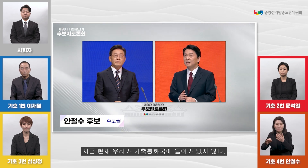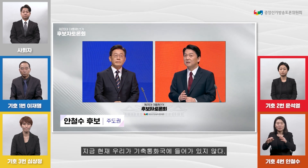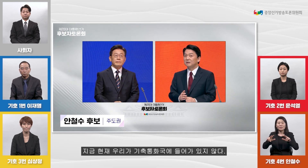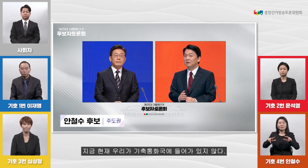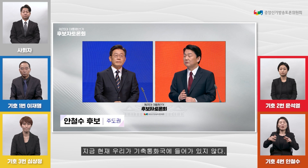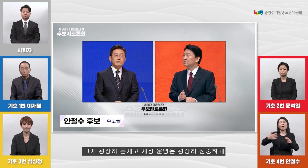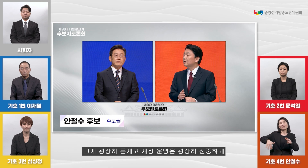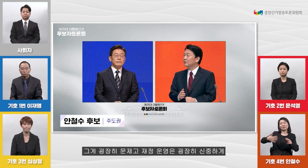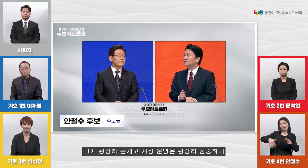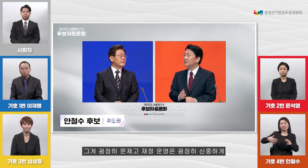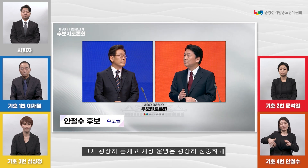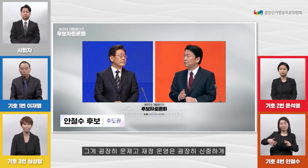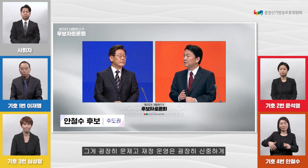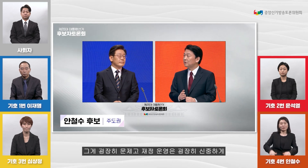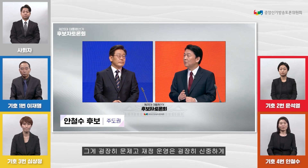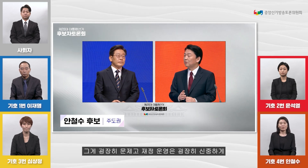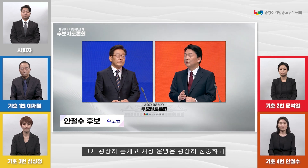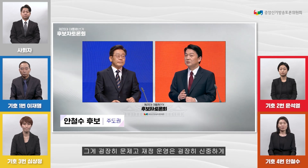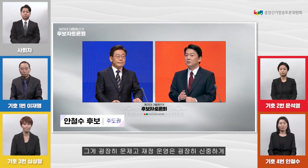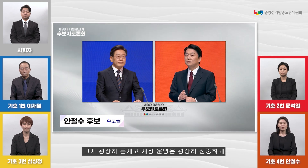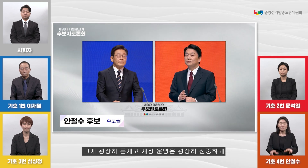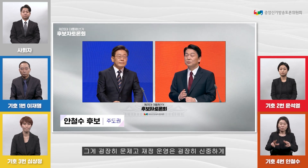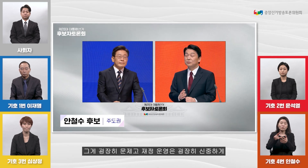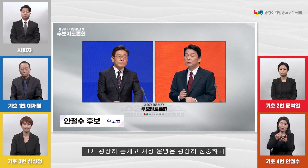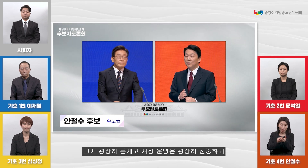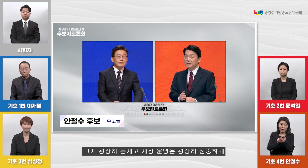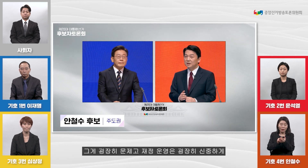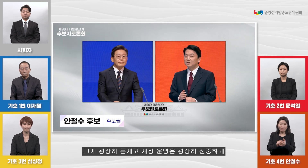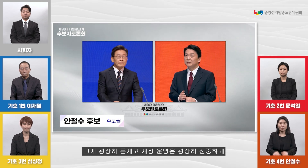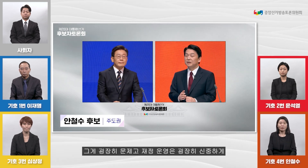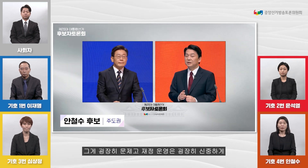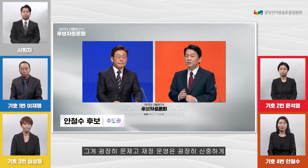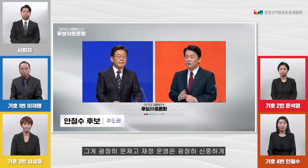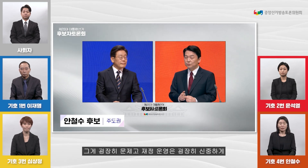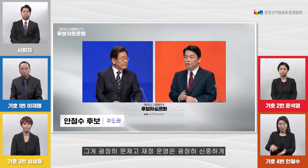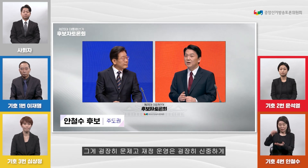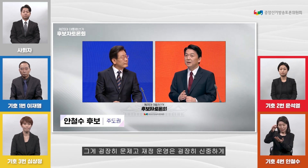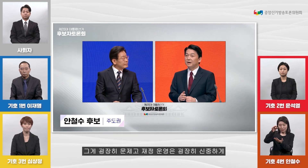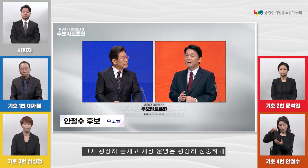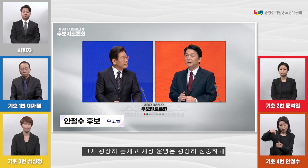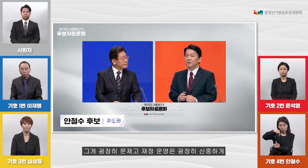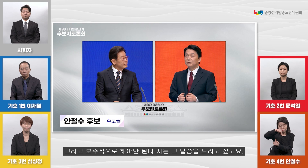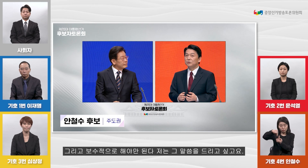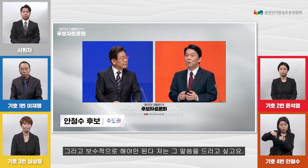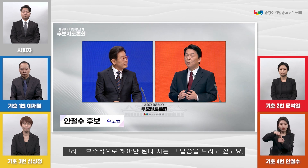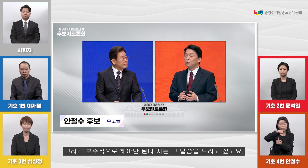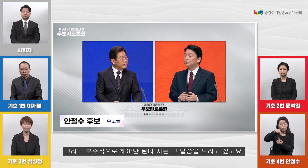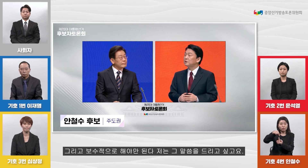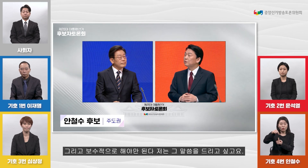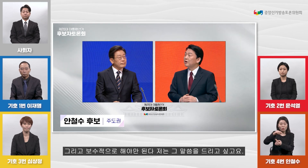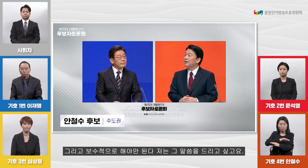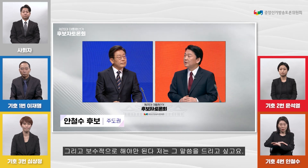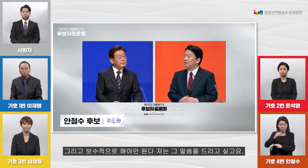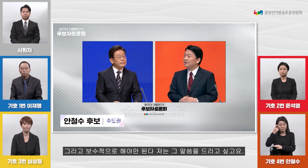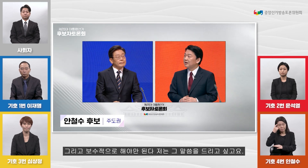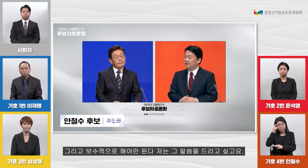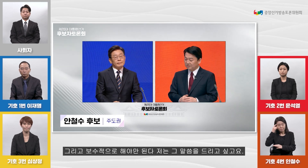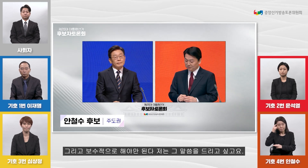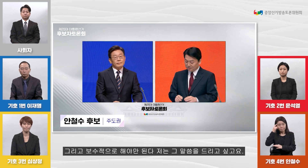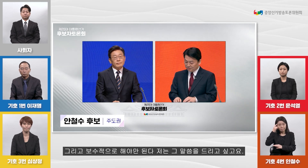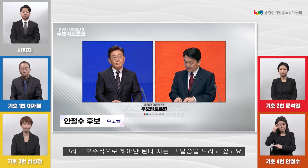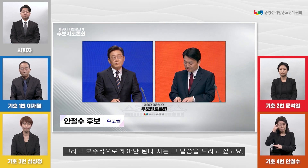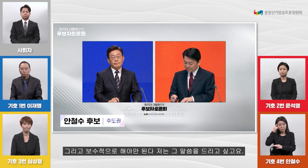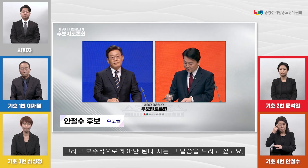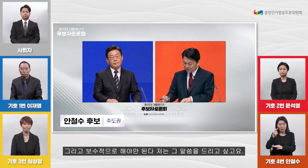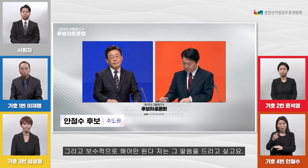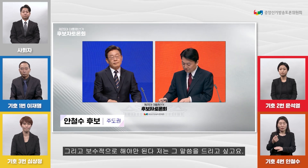않다. 그게 굉장히 문제고 재정 운용은 굉장히 신중하게 그리고 보수적으로 해야만 된다.